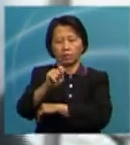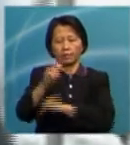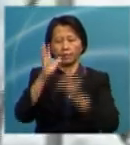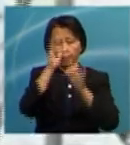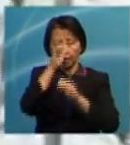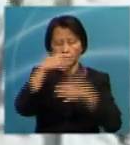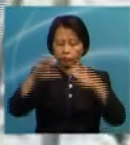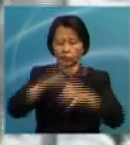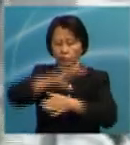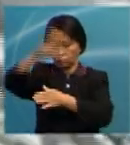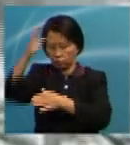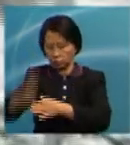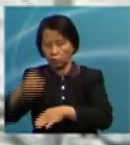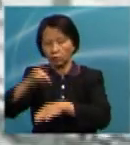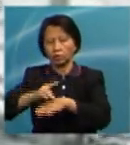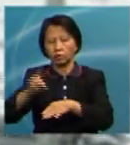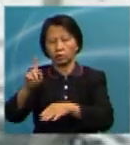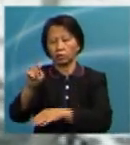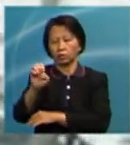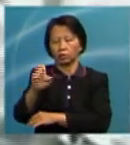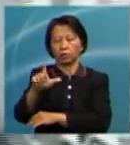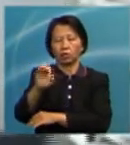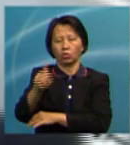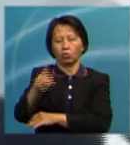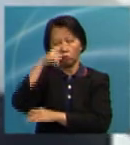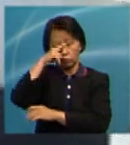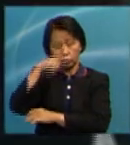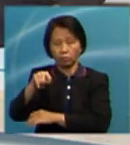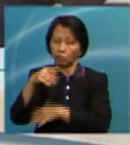selesai mencari di Teluk siam